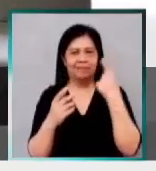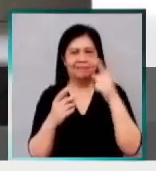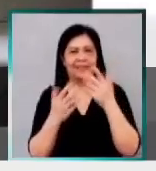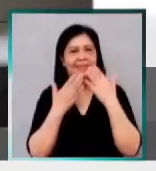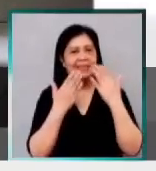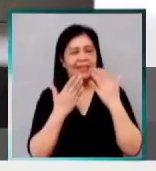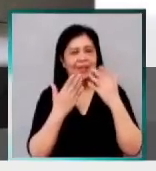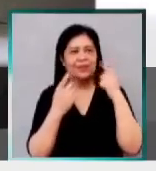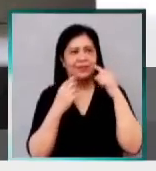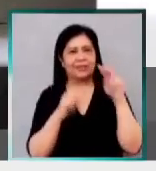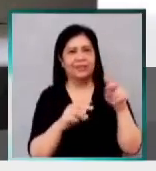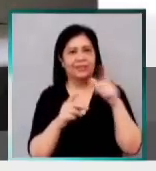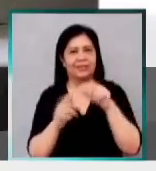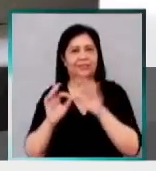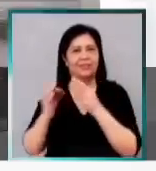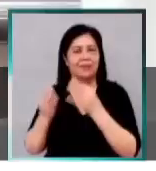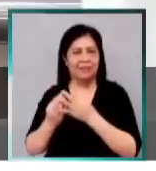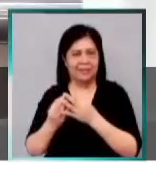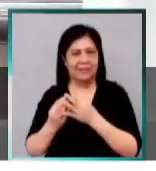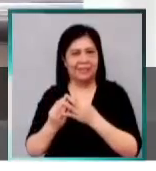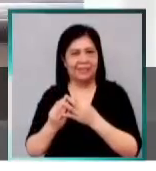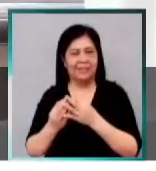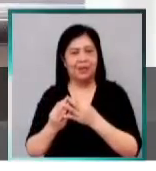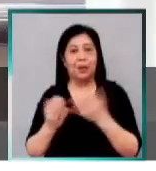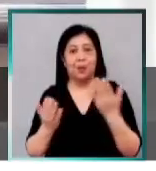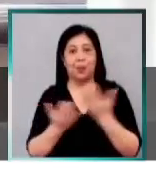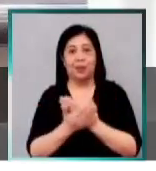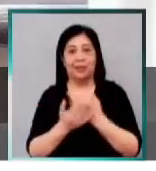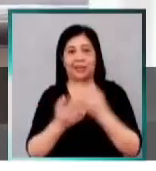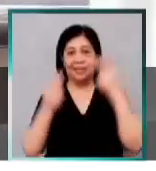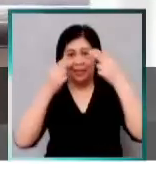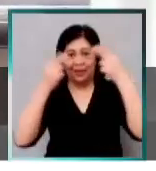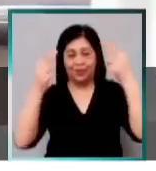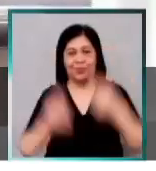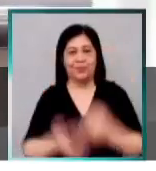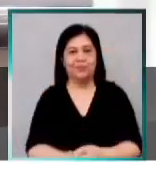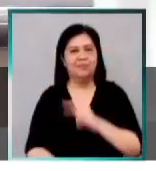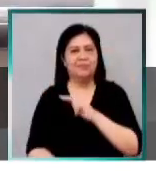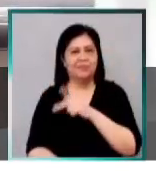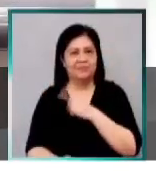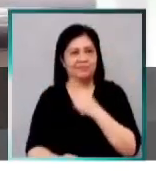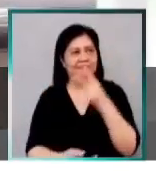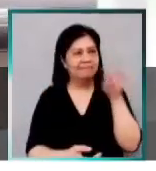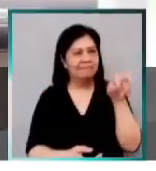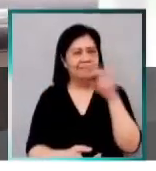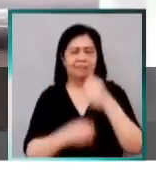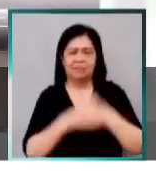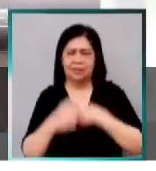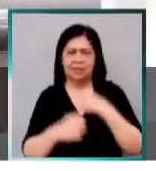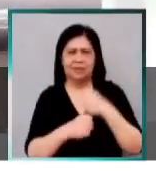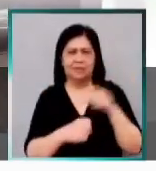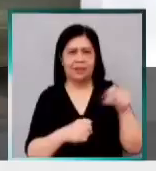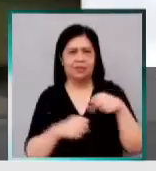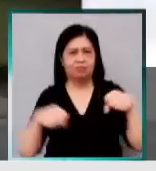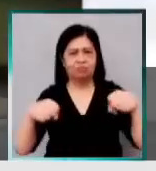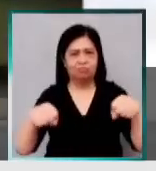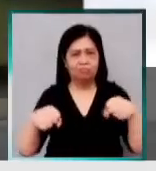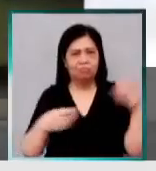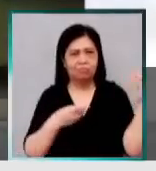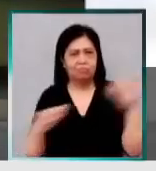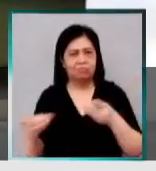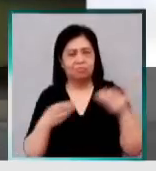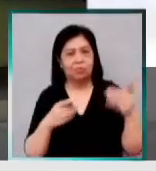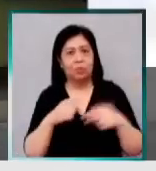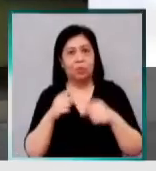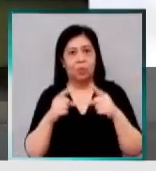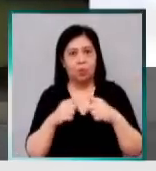ng kanilang pamilyang modern-day heroes. Personal daw nilang nakita ang sakripisyo ng mga rider nang may nagka-COVID